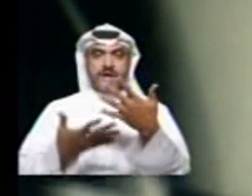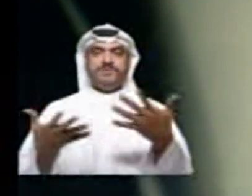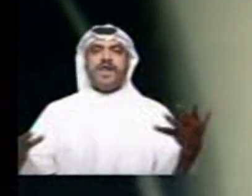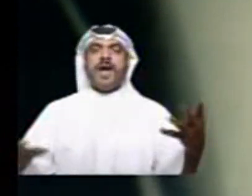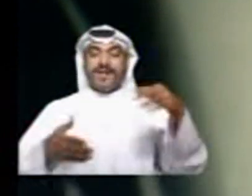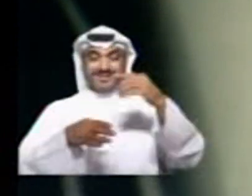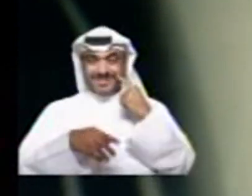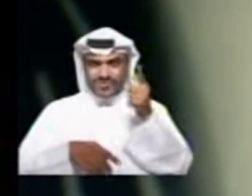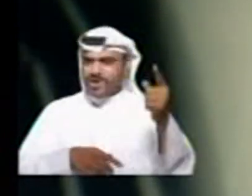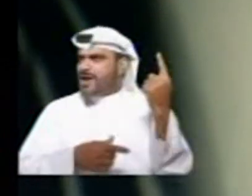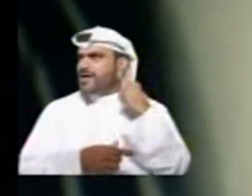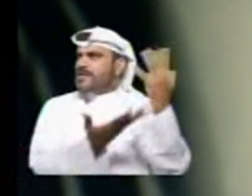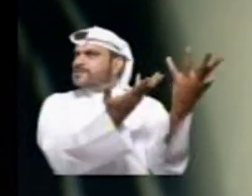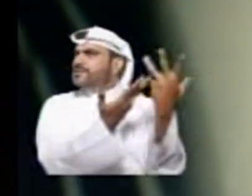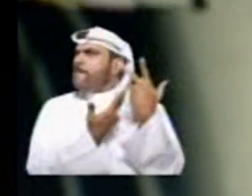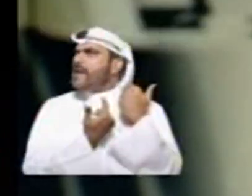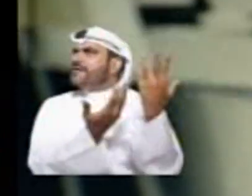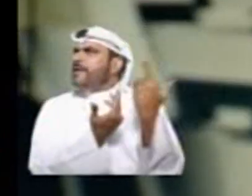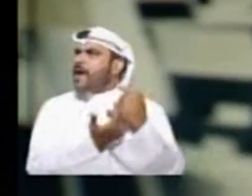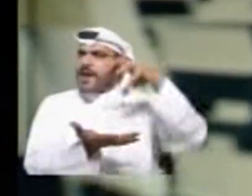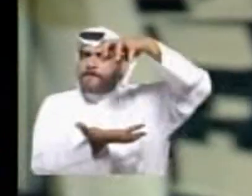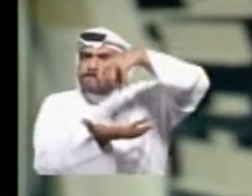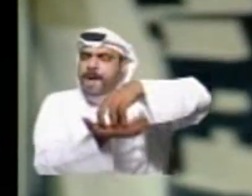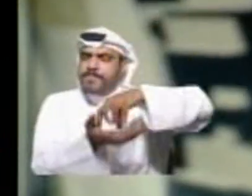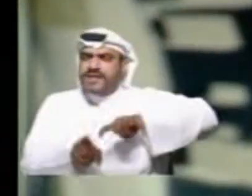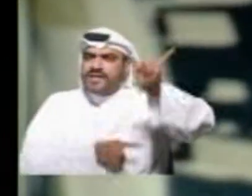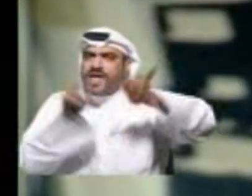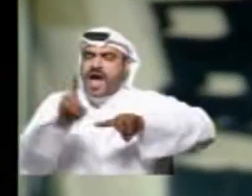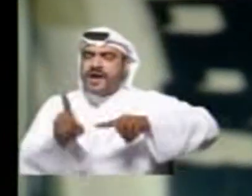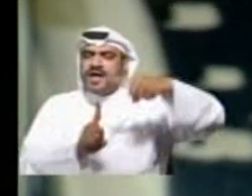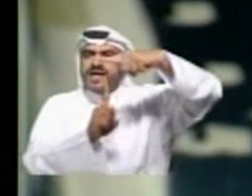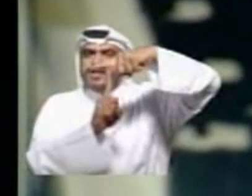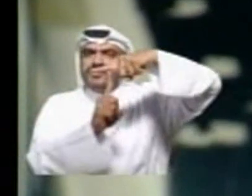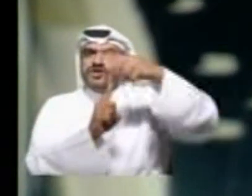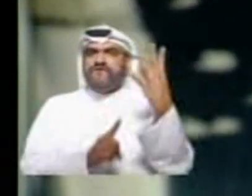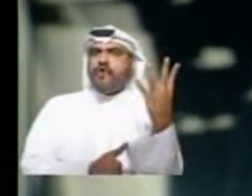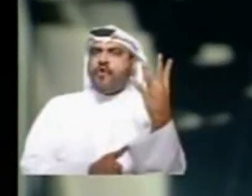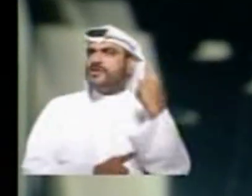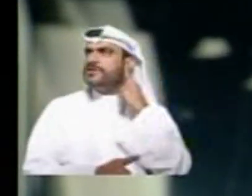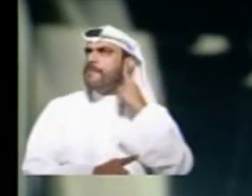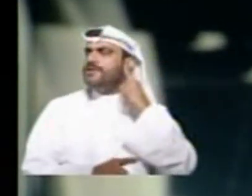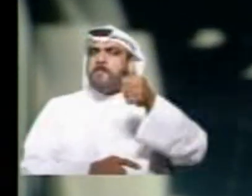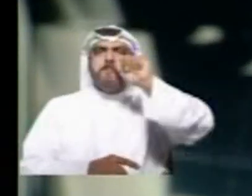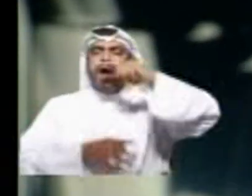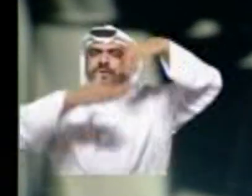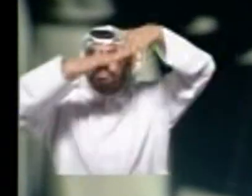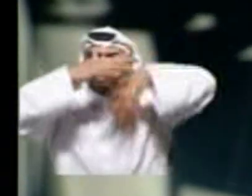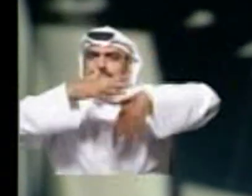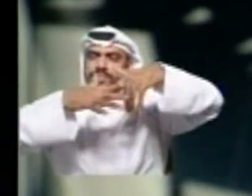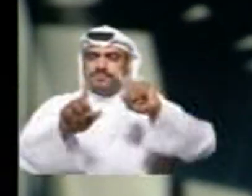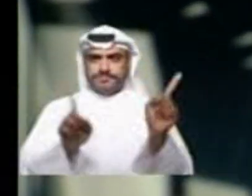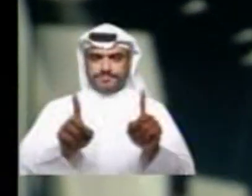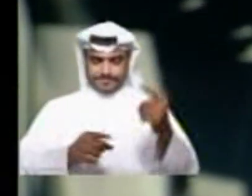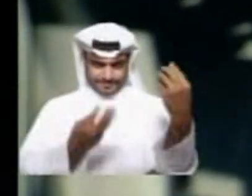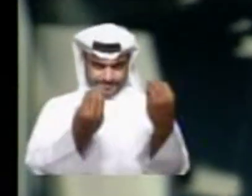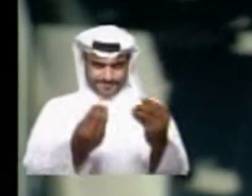مبنى تيفور، وذلك واستعدادها أيضا لمواجهة حالة الأمطار الغزيرة. نستضيف